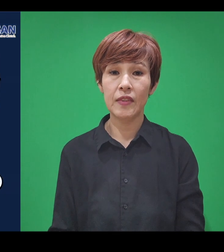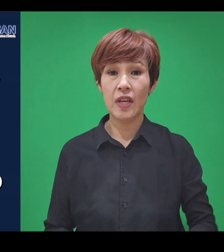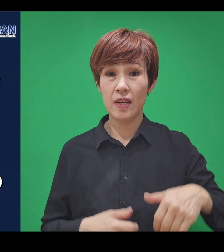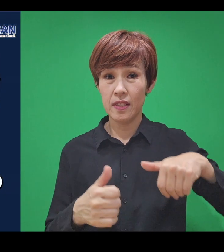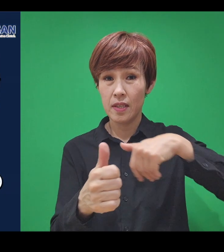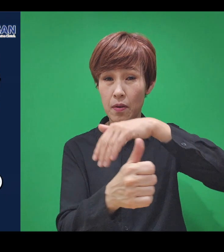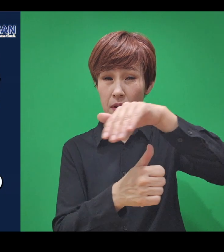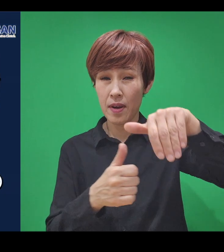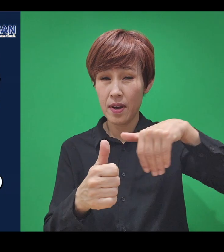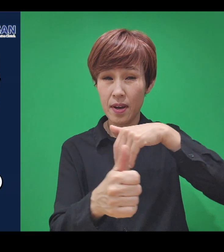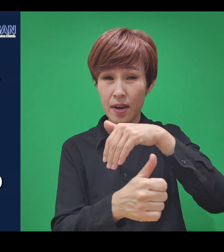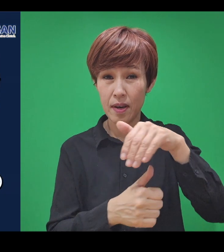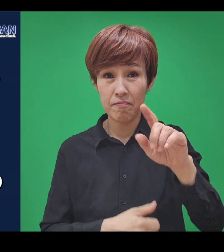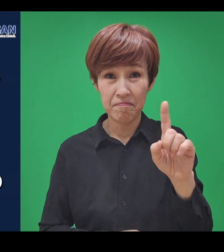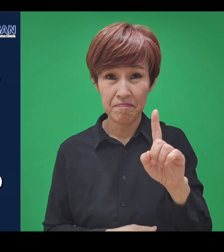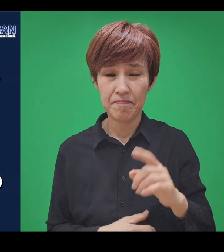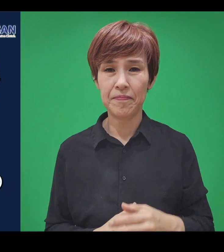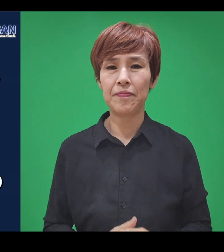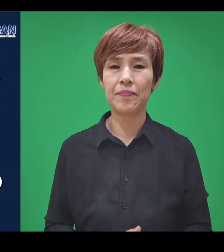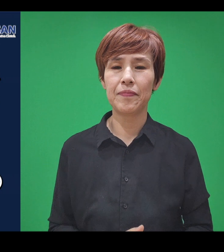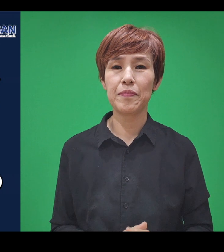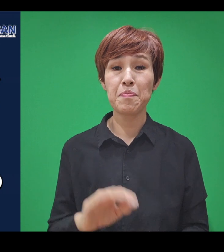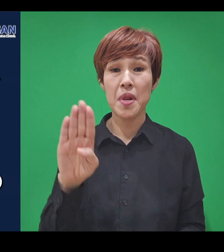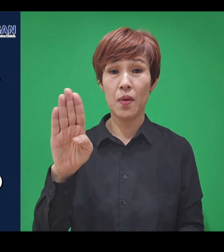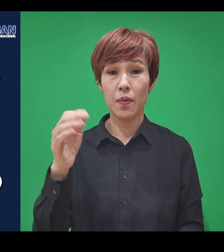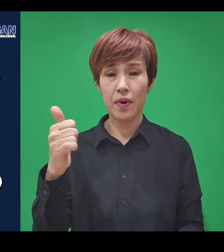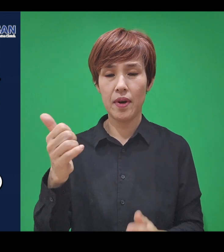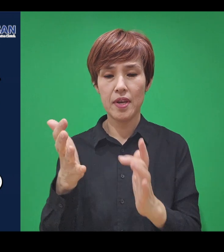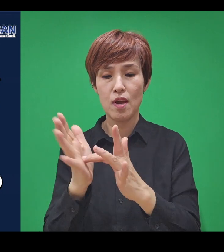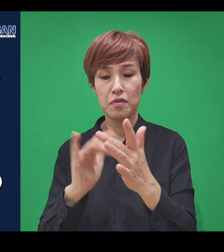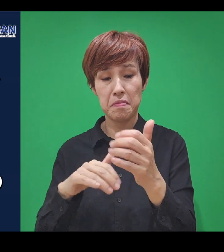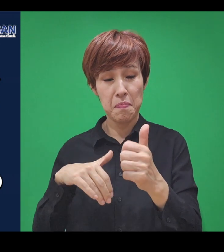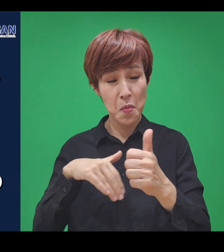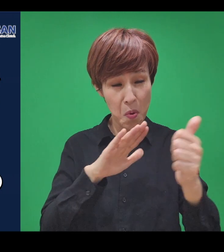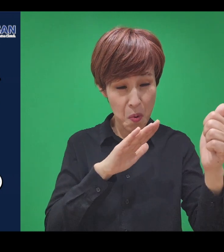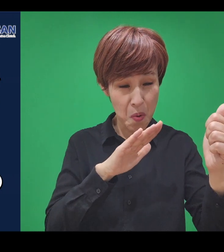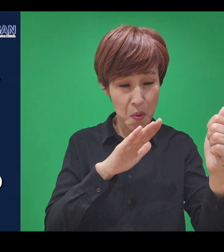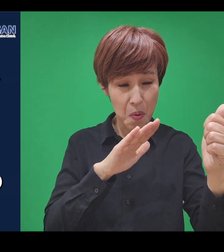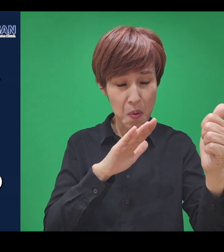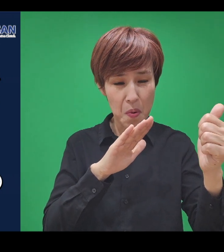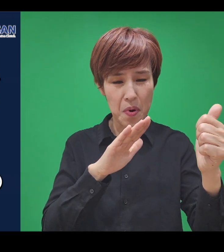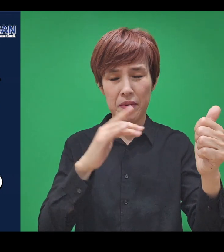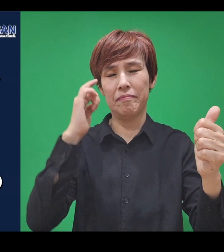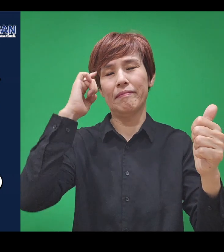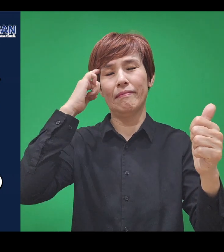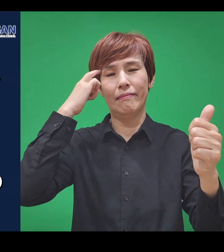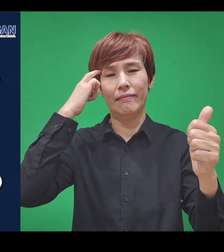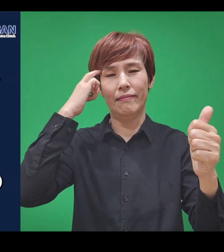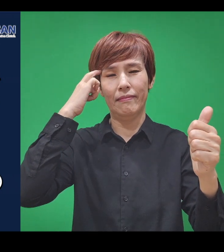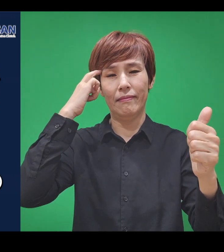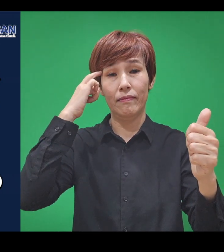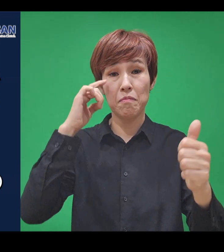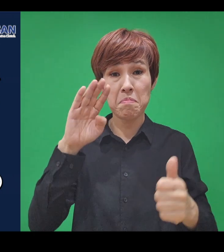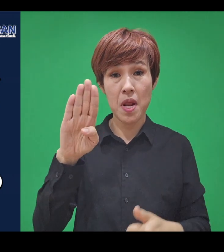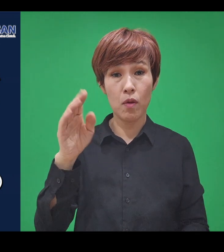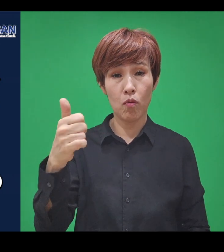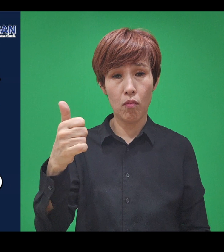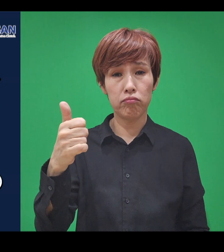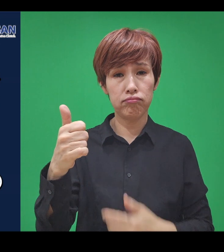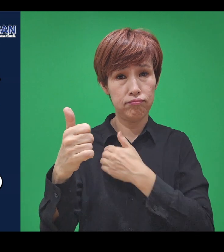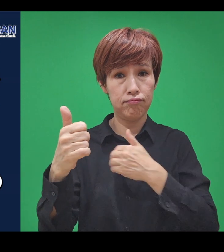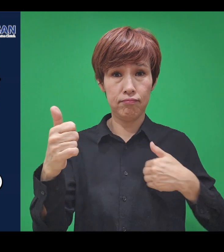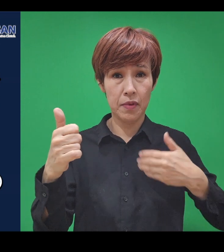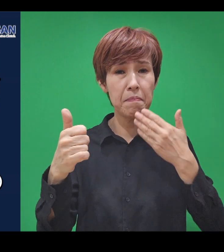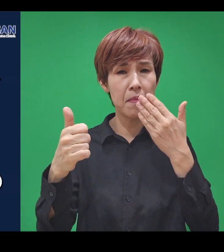상황이 이러니까 빌라도가 예수를 놓으려고 힘썼습니다. 그는 마음만 먹으면 할 수